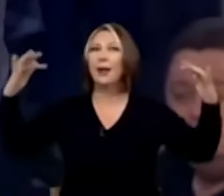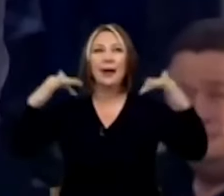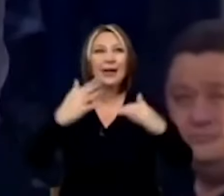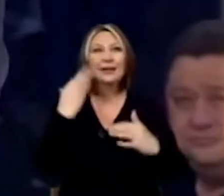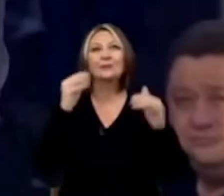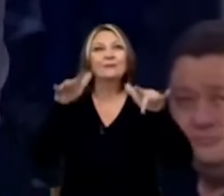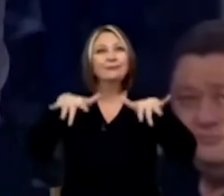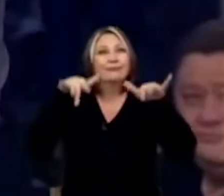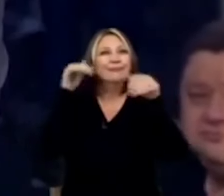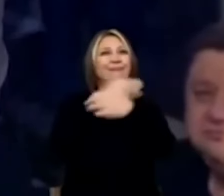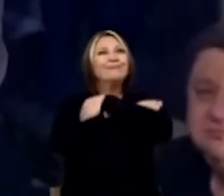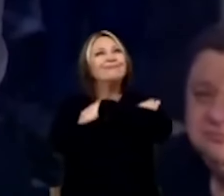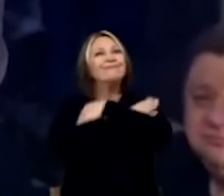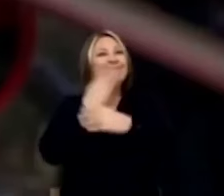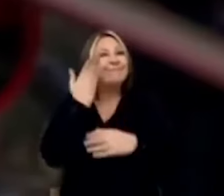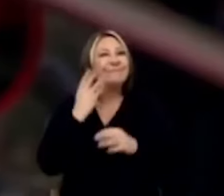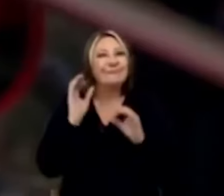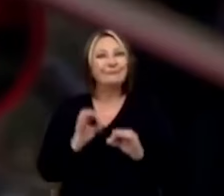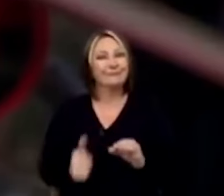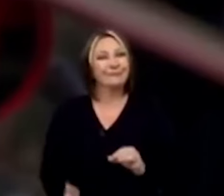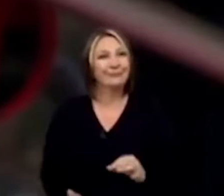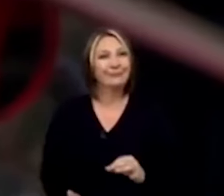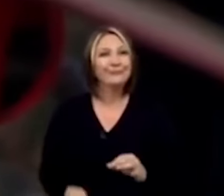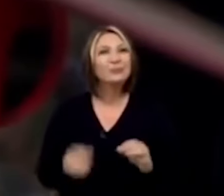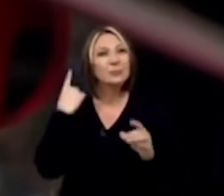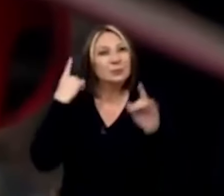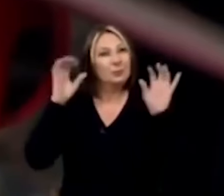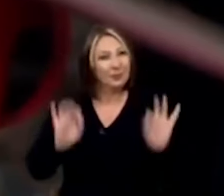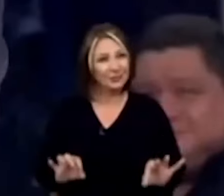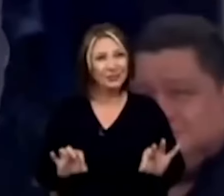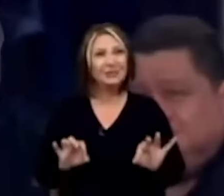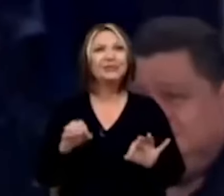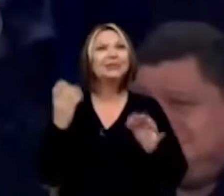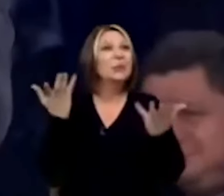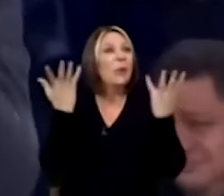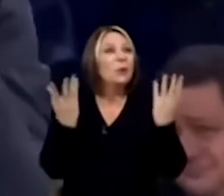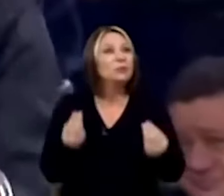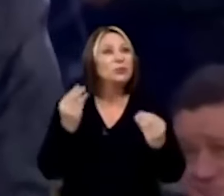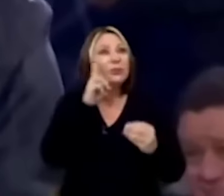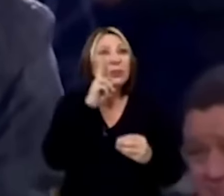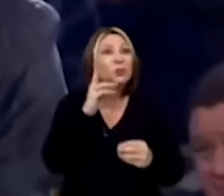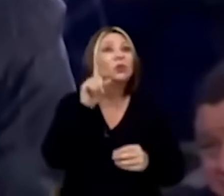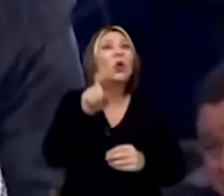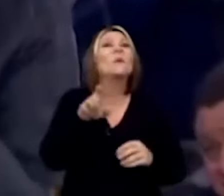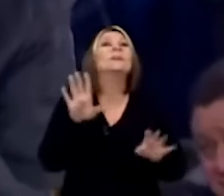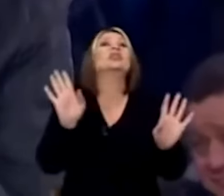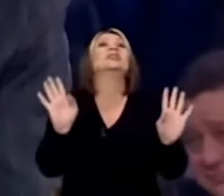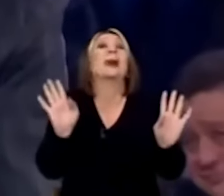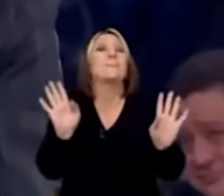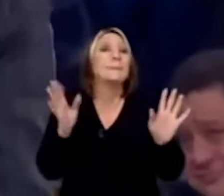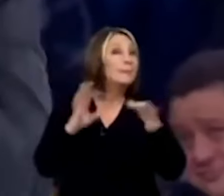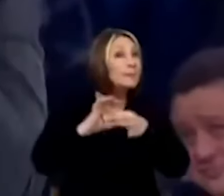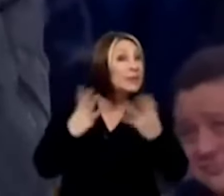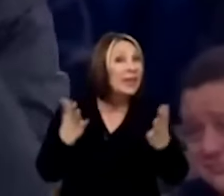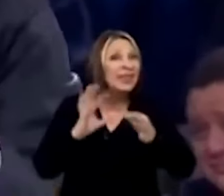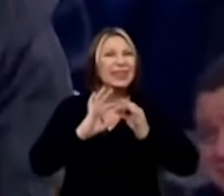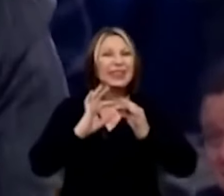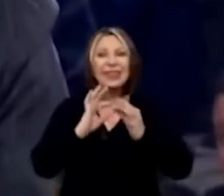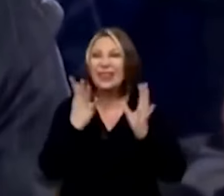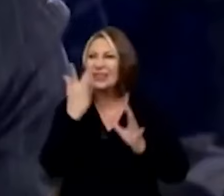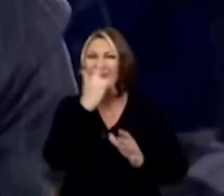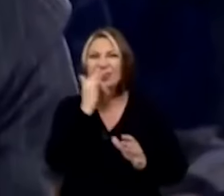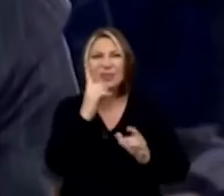özellikle gençler toplanıp giderler bu filme. Evet, evet. Ve dün başladı. Aynen, dün başladı. Evet. Bugün ne ama... olmuş sonuç? Sormayacağım. Çünkü nedensiz bir